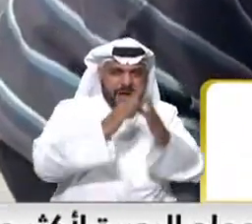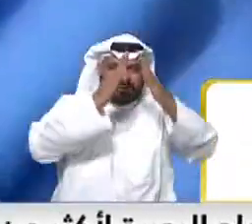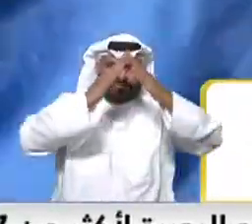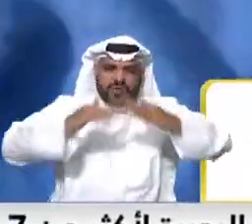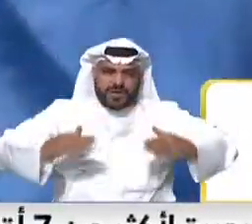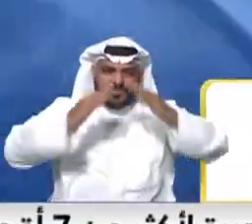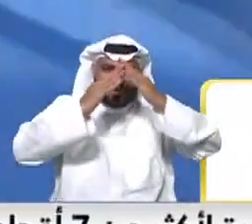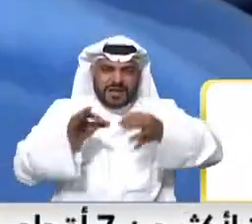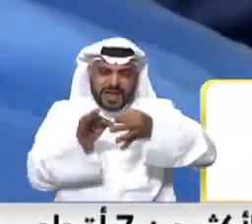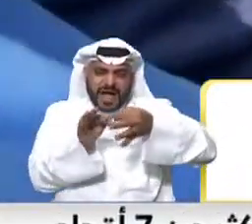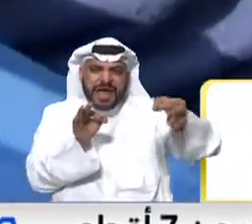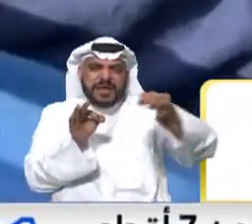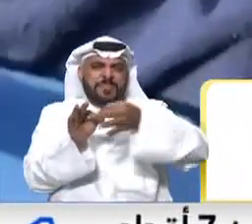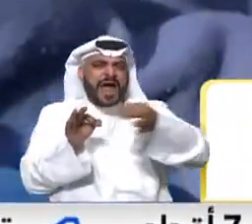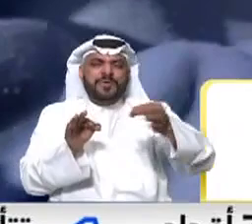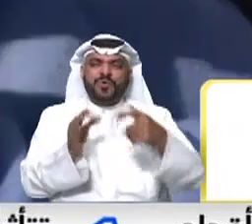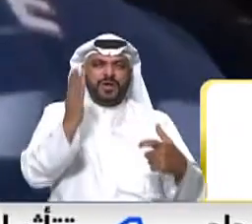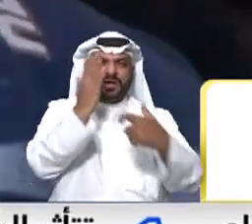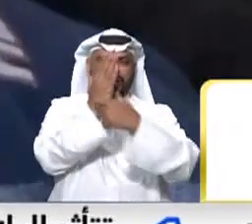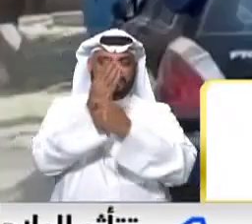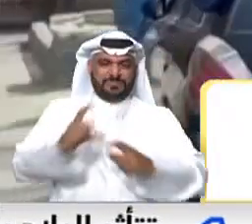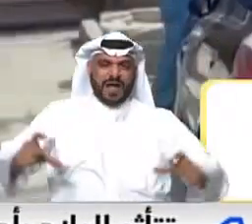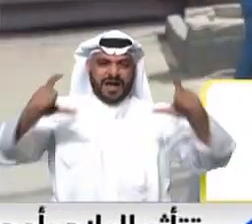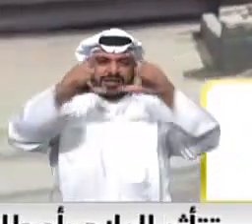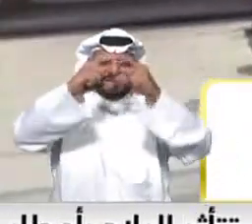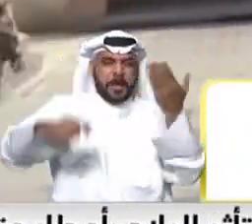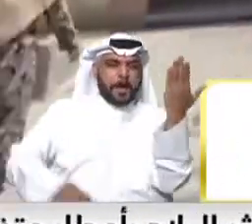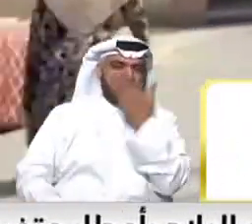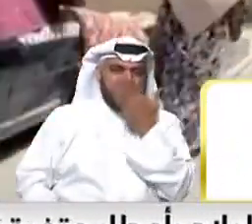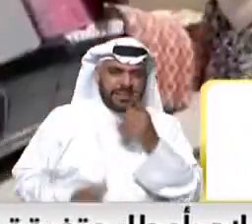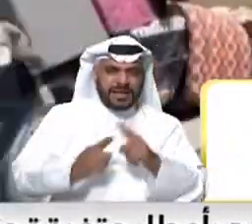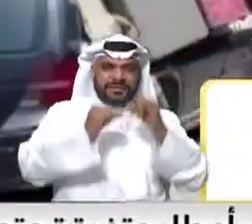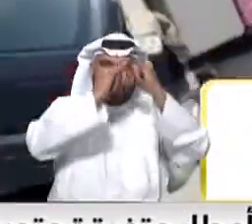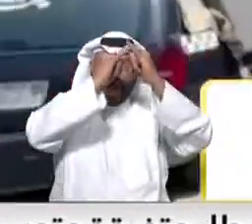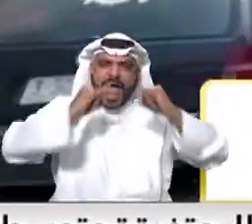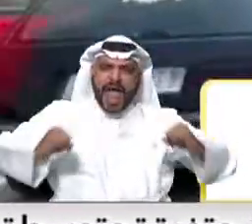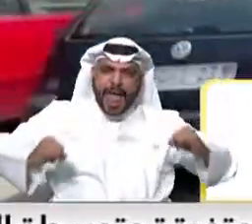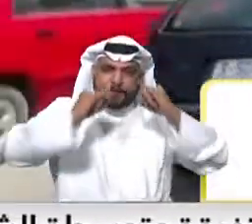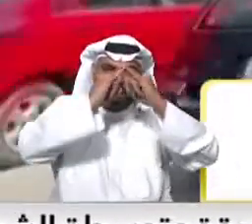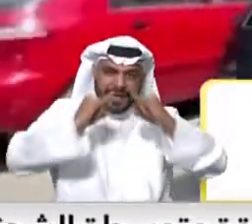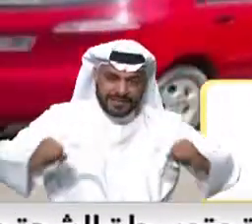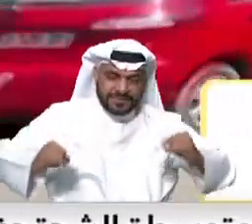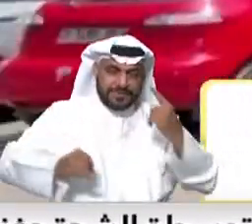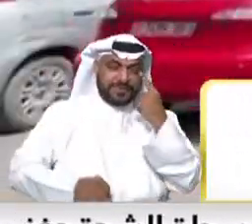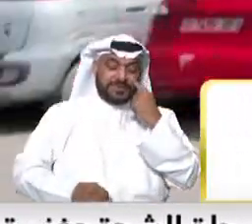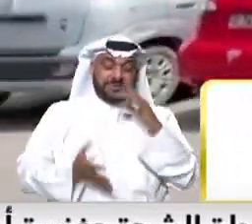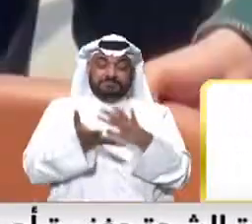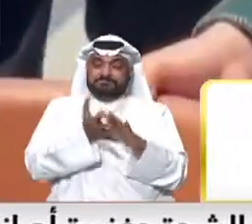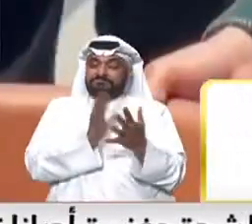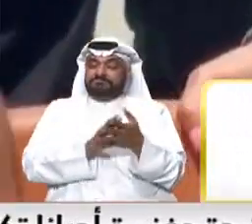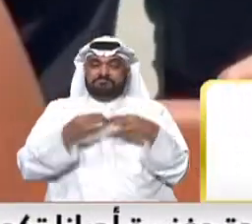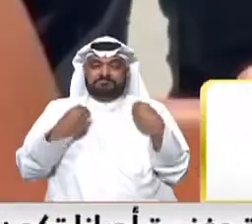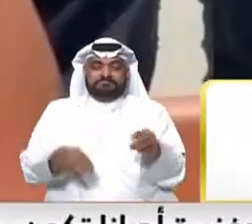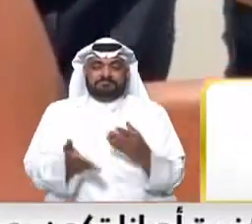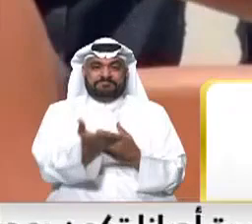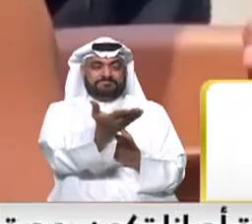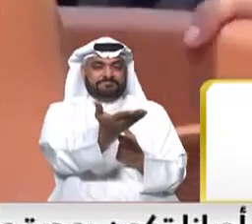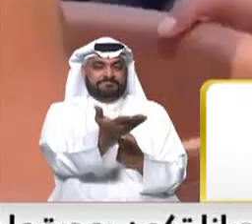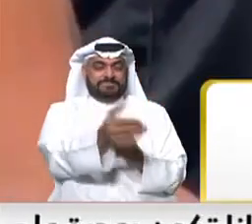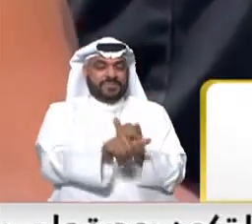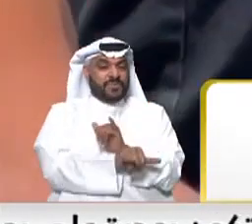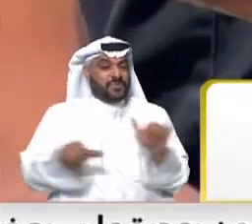بالقرب من مرافق الاونر مثل المدارس وفي خيام مؤقته او منازل لم تدمر تماما في